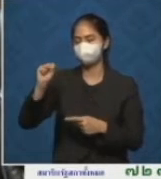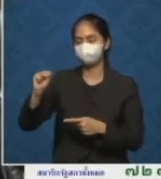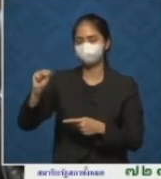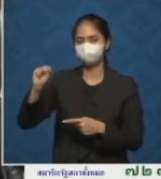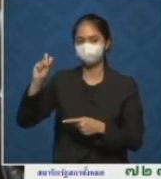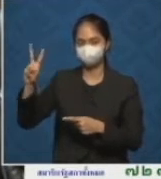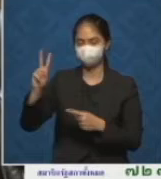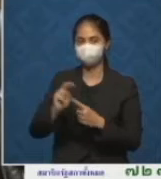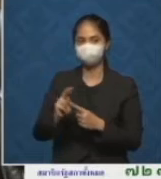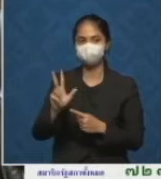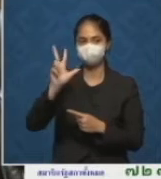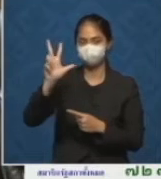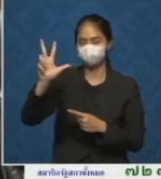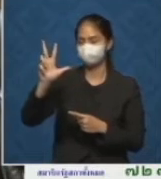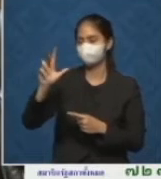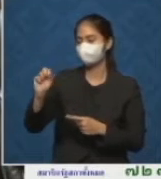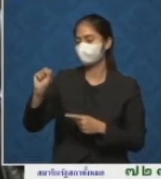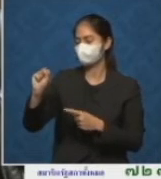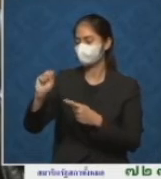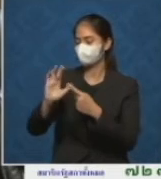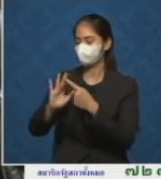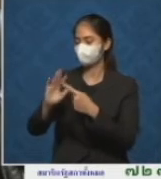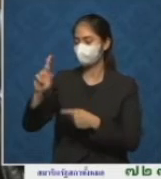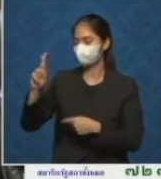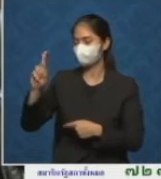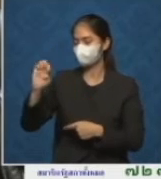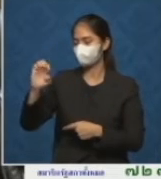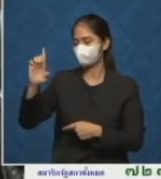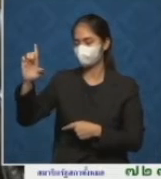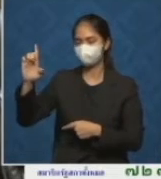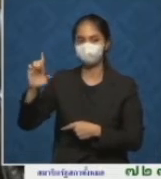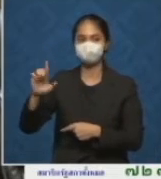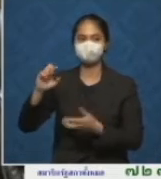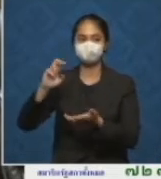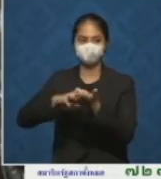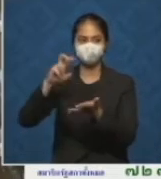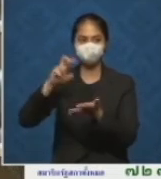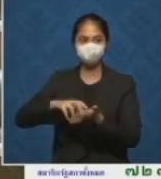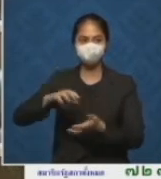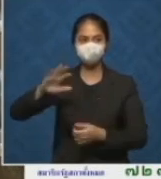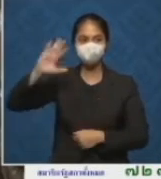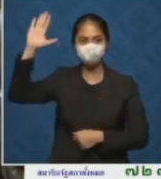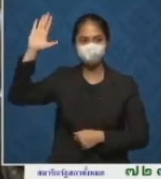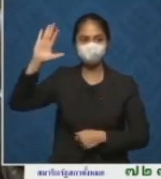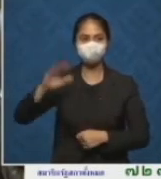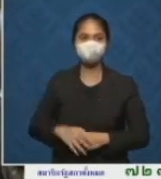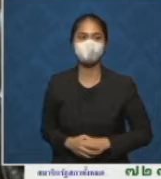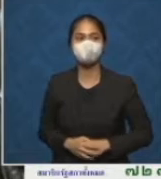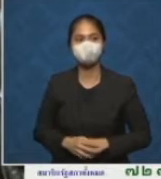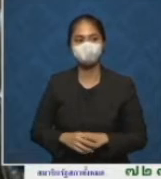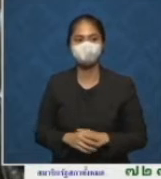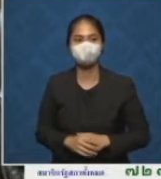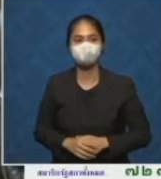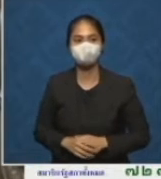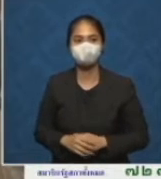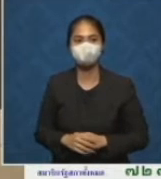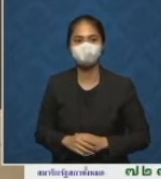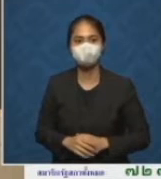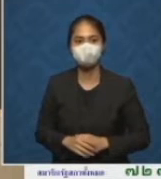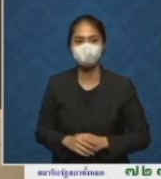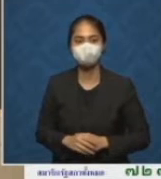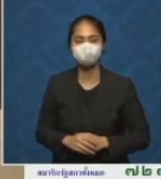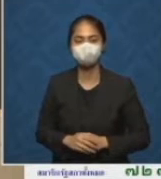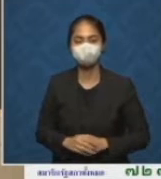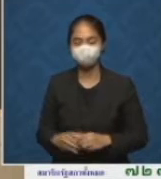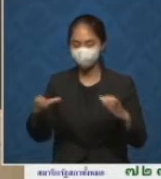3. ด็อกเตอร์สุทธศรีวงสมานขอผู้รับรองด้วยครับ ผู้รับรองด้วยครับครับต้องครับต่อไปพรร